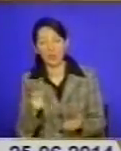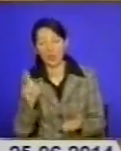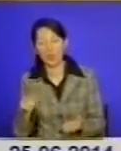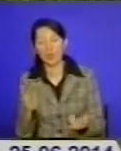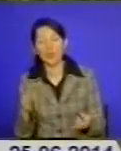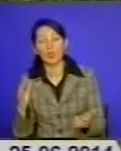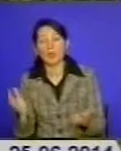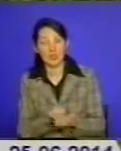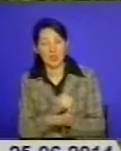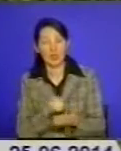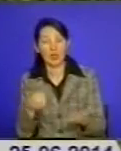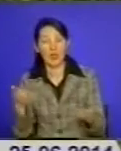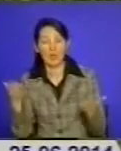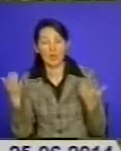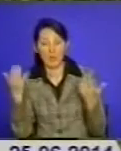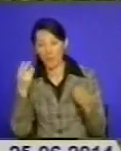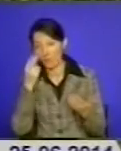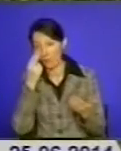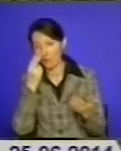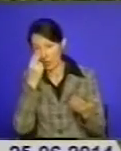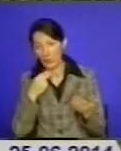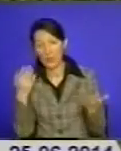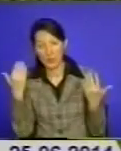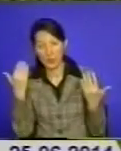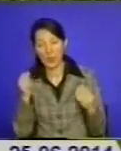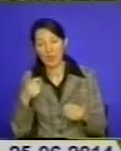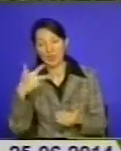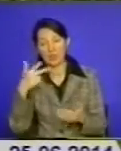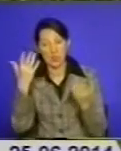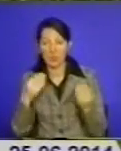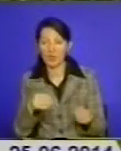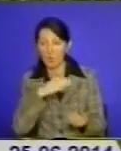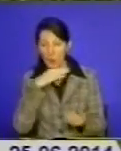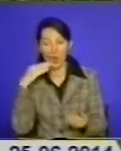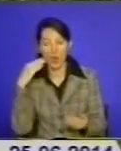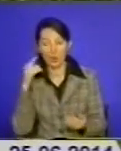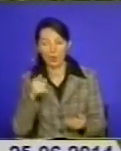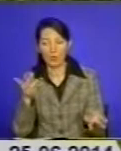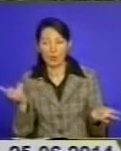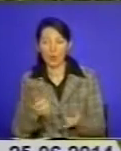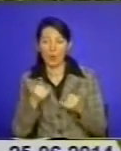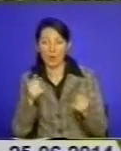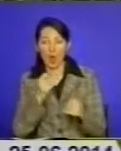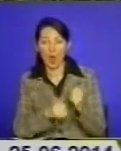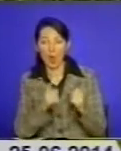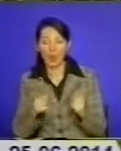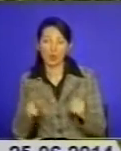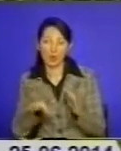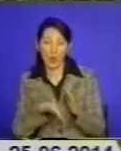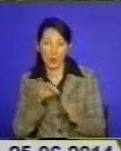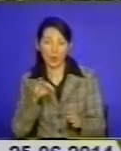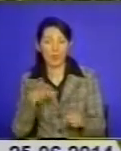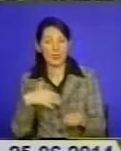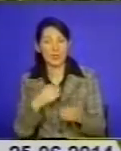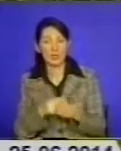а 30 днів – це забагато. Тому треба для кожного індивідуально підбирати свій такий термін для відпочинку. Але